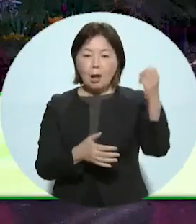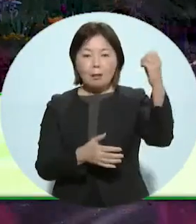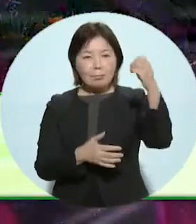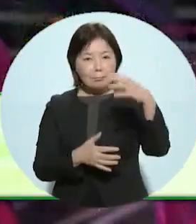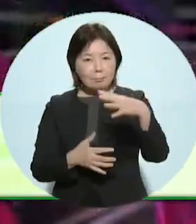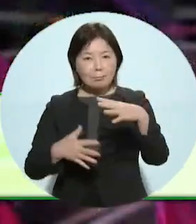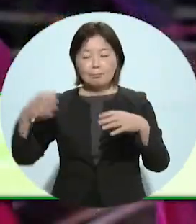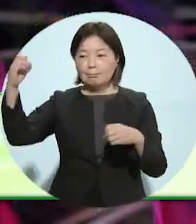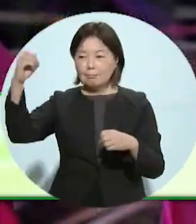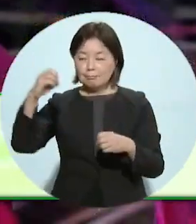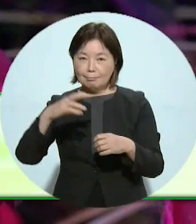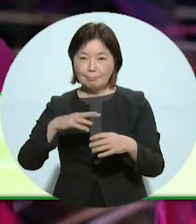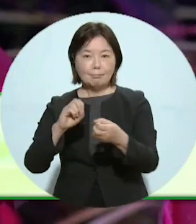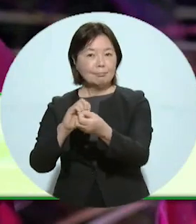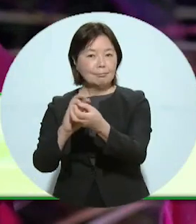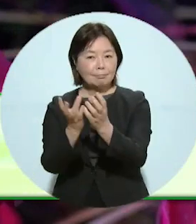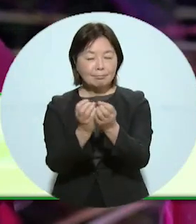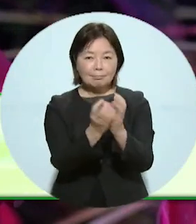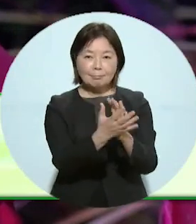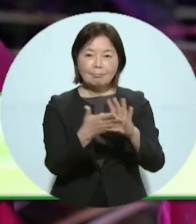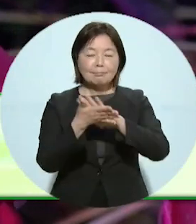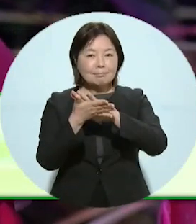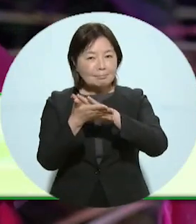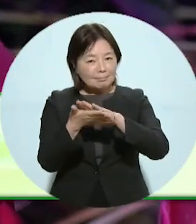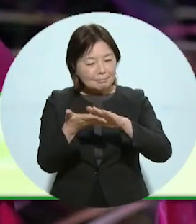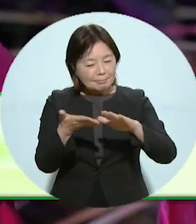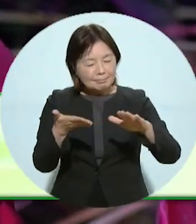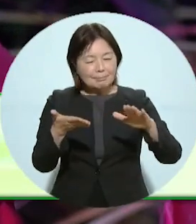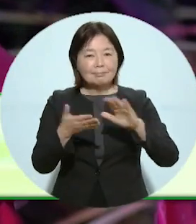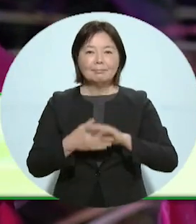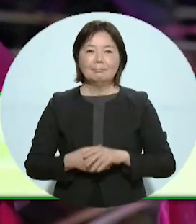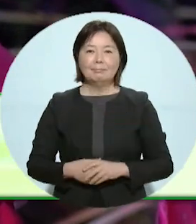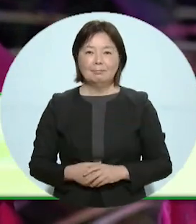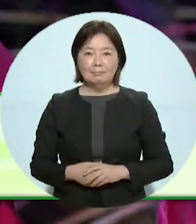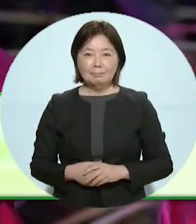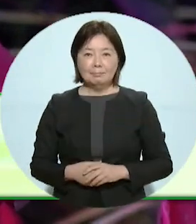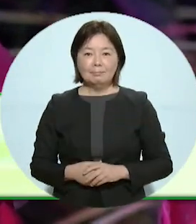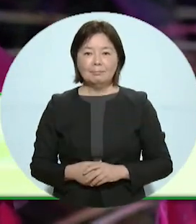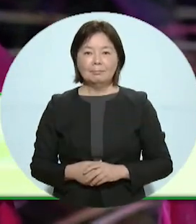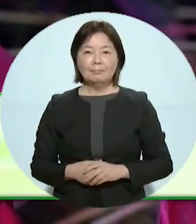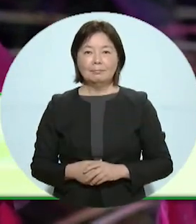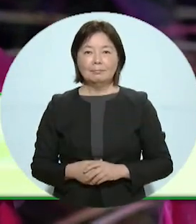発電ライトアップで園内を光で包みます。